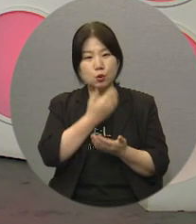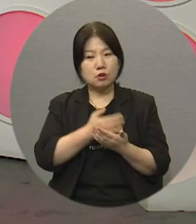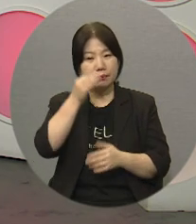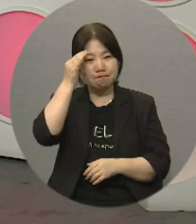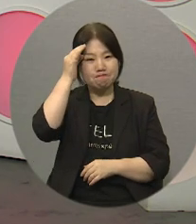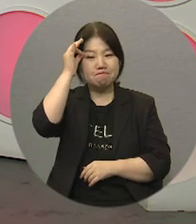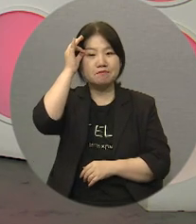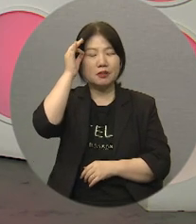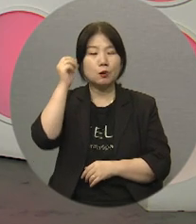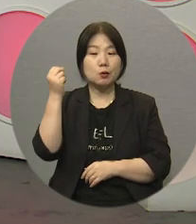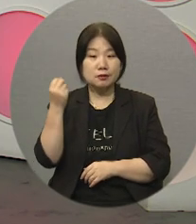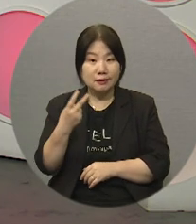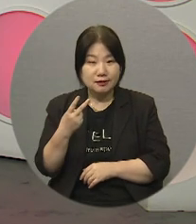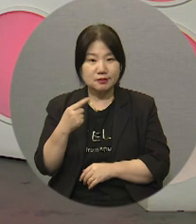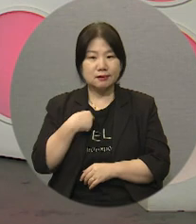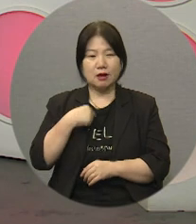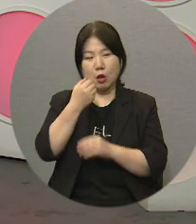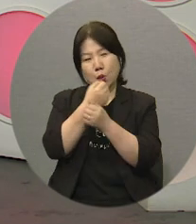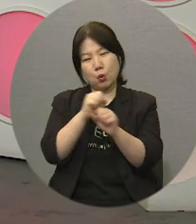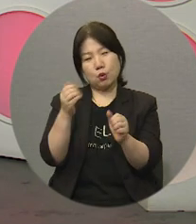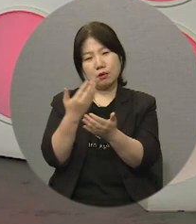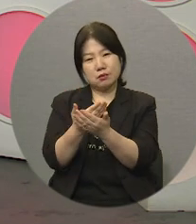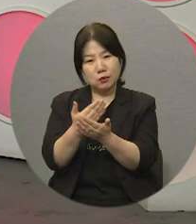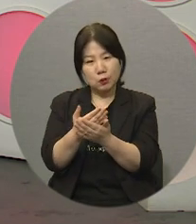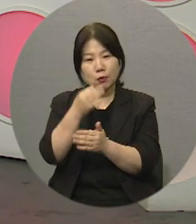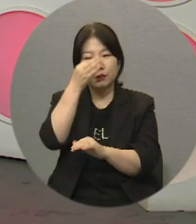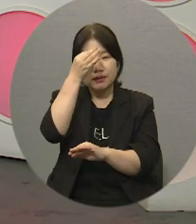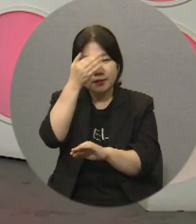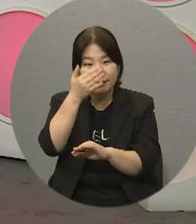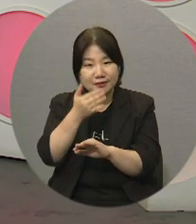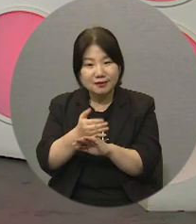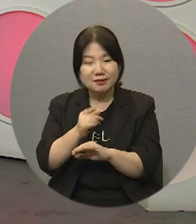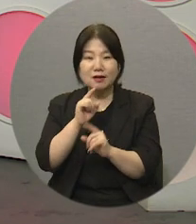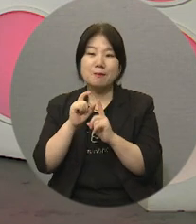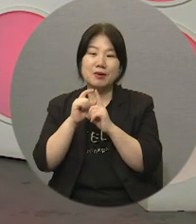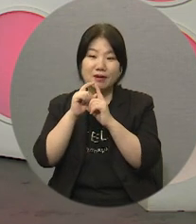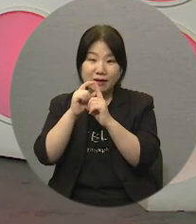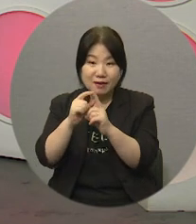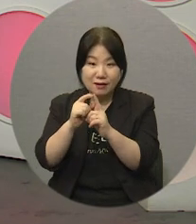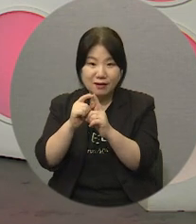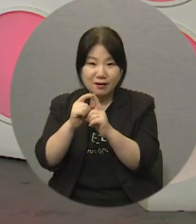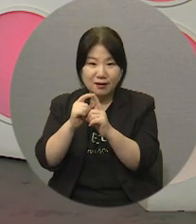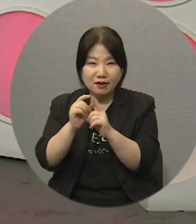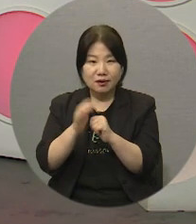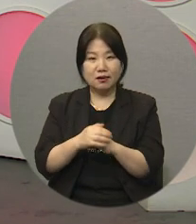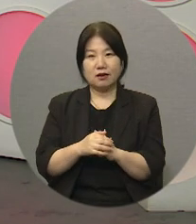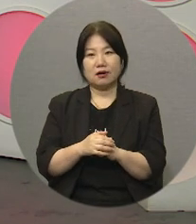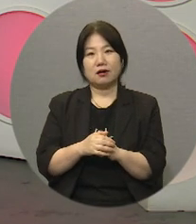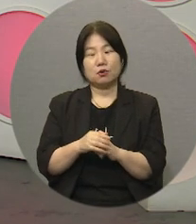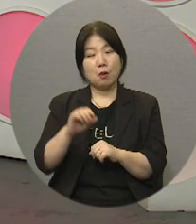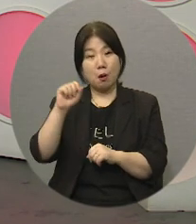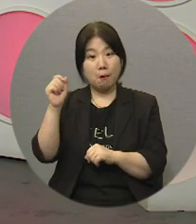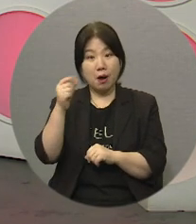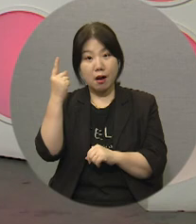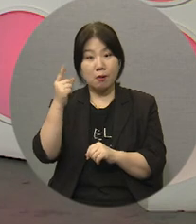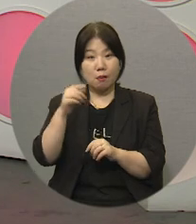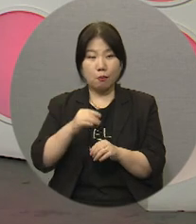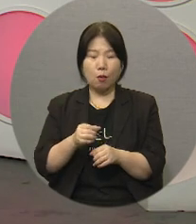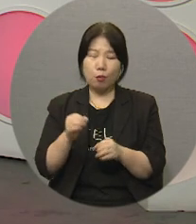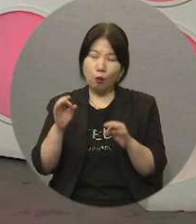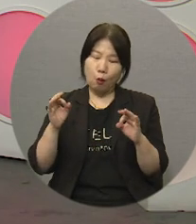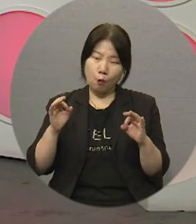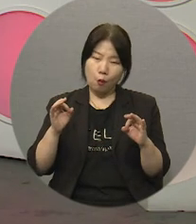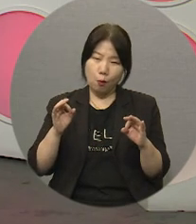깨닫고 이렇게 나 용서해줘, 미안해라는 이 말이 어쩌면 진짜 마법 같은 단어가 아닐지도